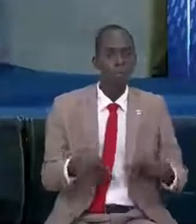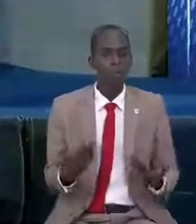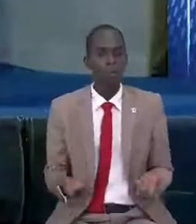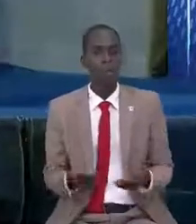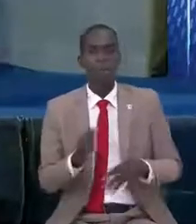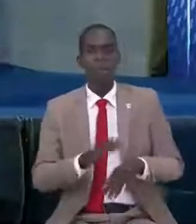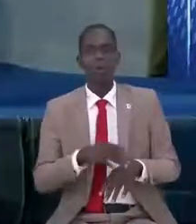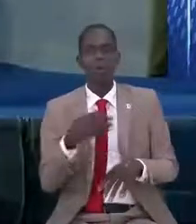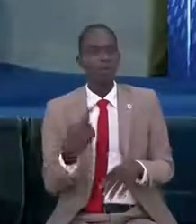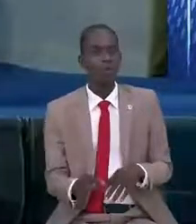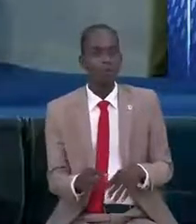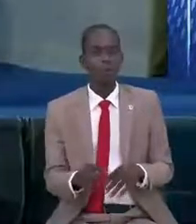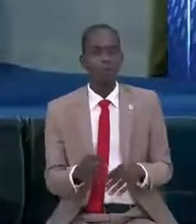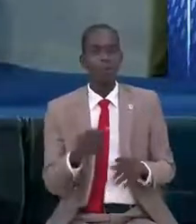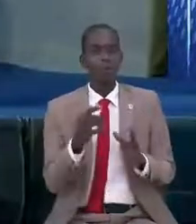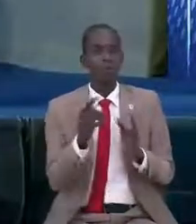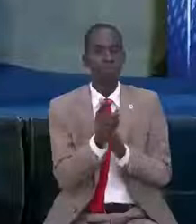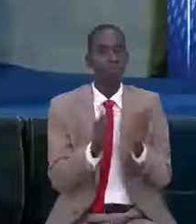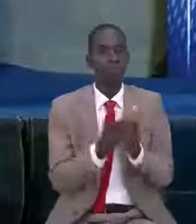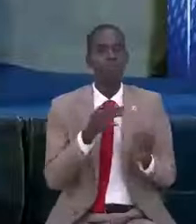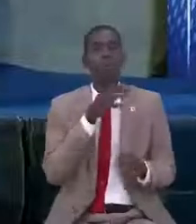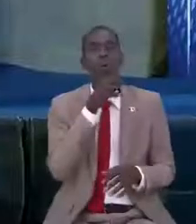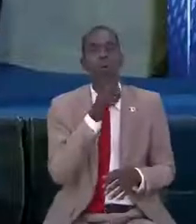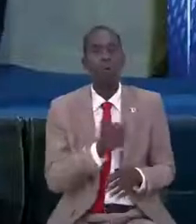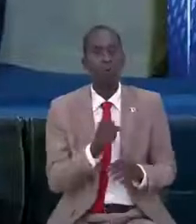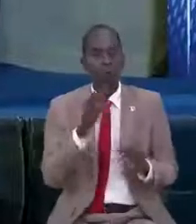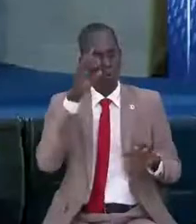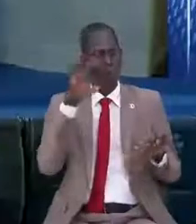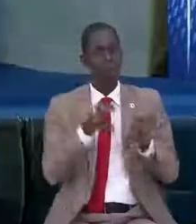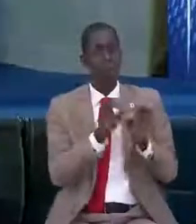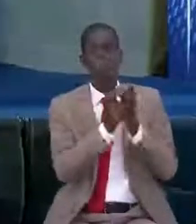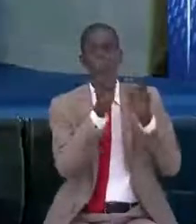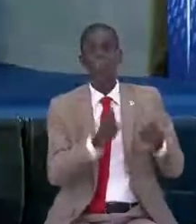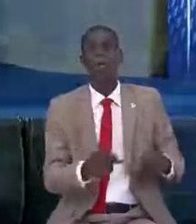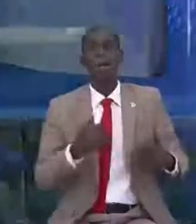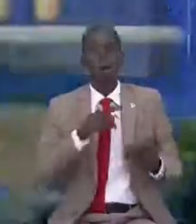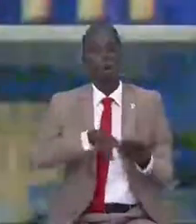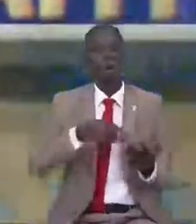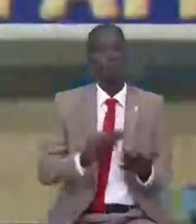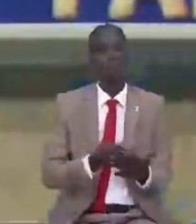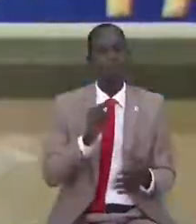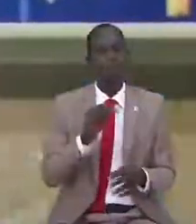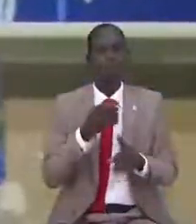Il dépend maintenant des lois de l'ancienne alliance. Il est déchu de la grâce.